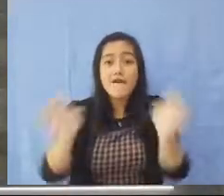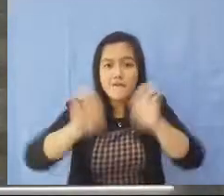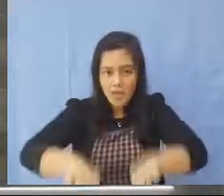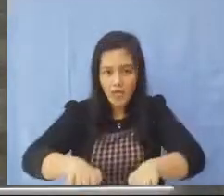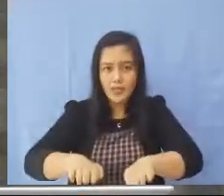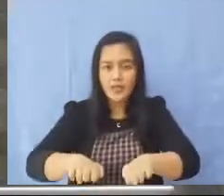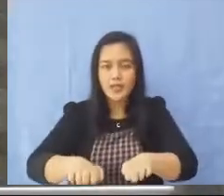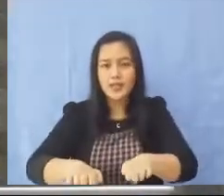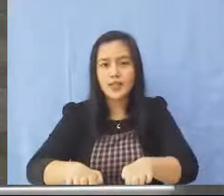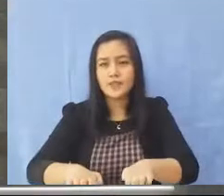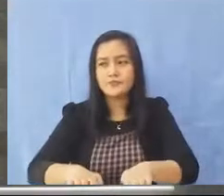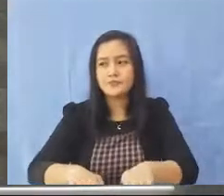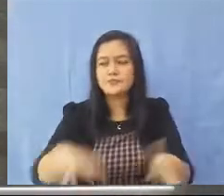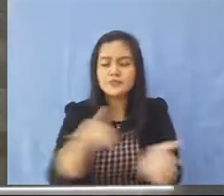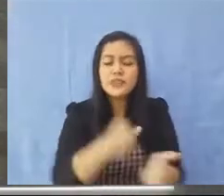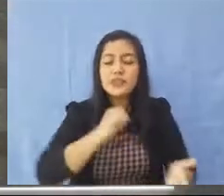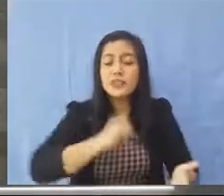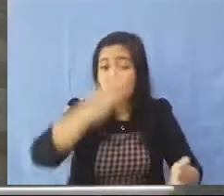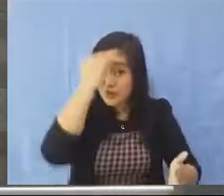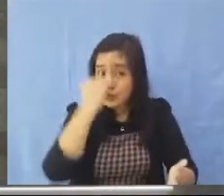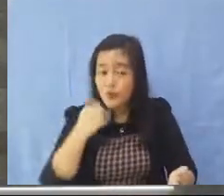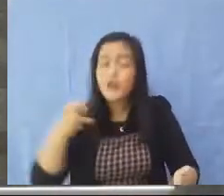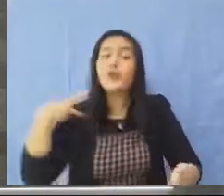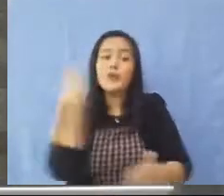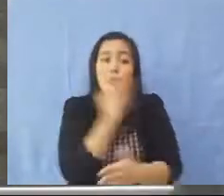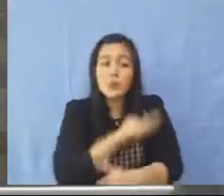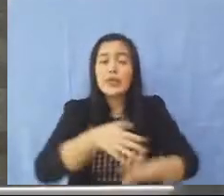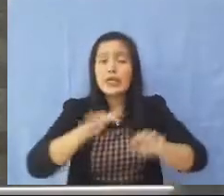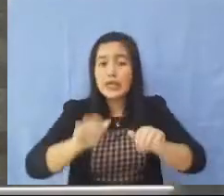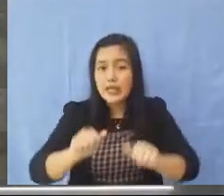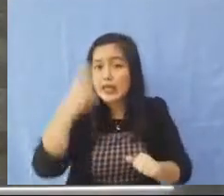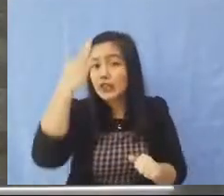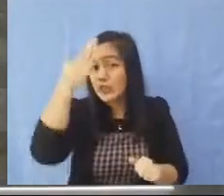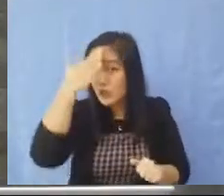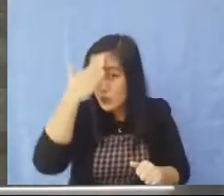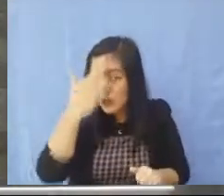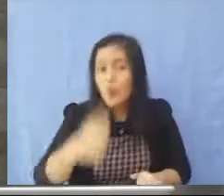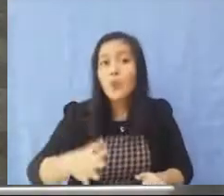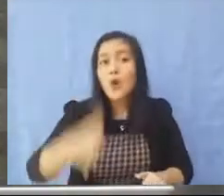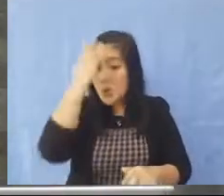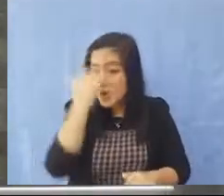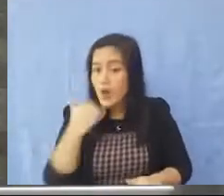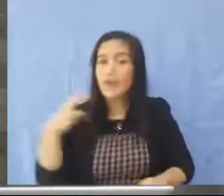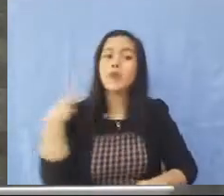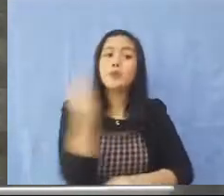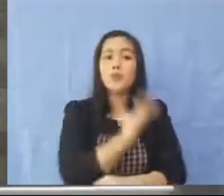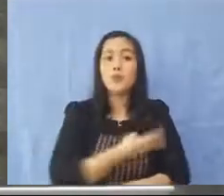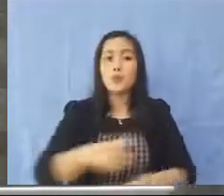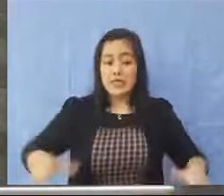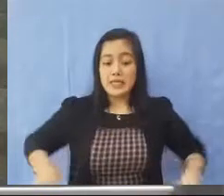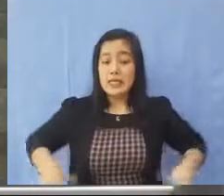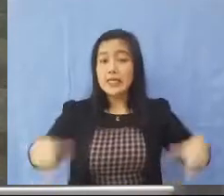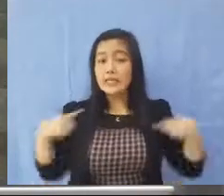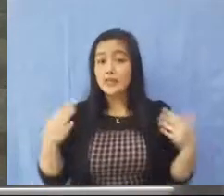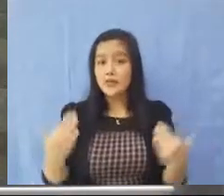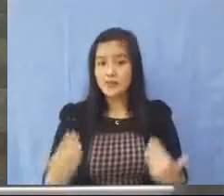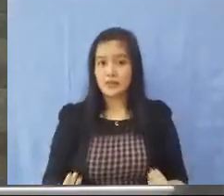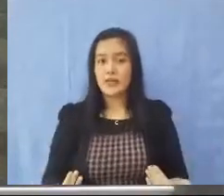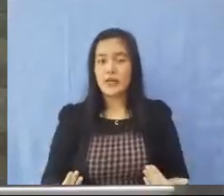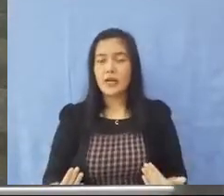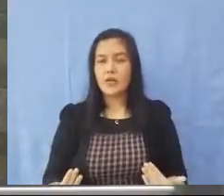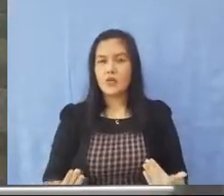natin ang mga bagay-bagay kung bakit nag-i-exist tayo ngayon, kung bakit may tao ngayon, kung bakit may mga hayop, everything!